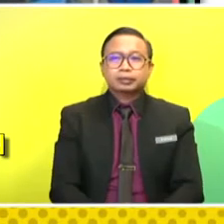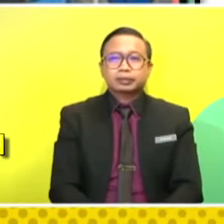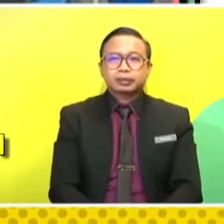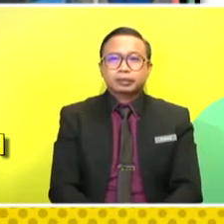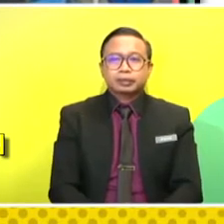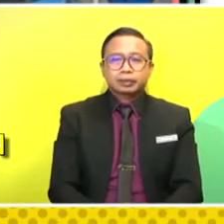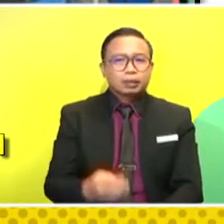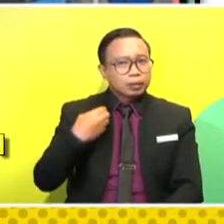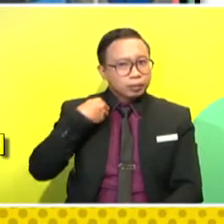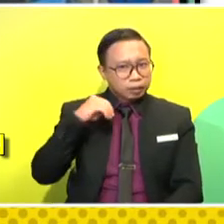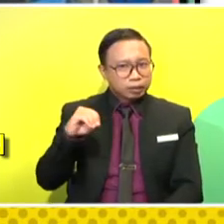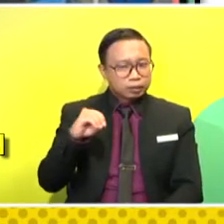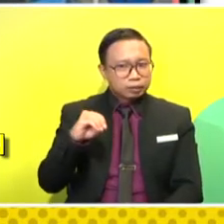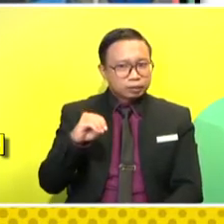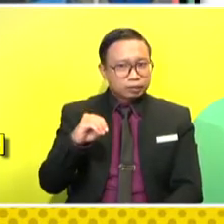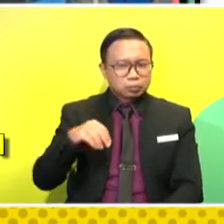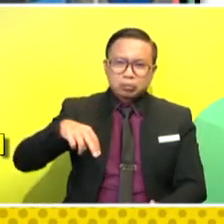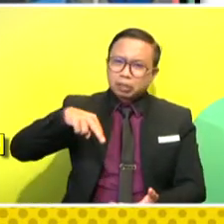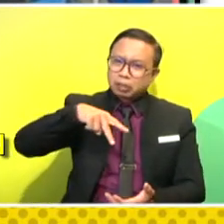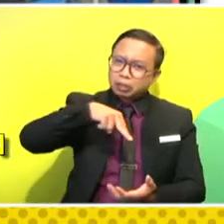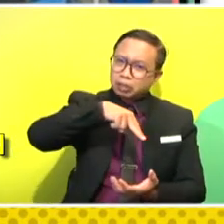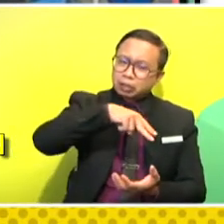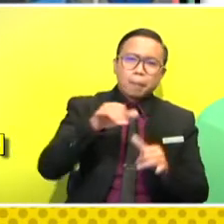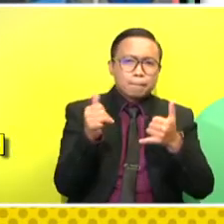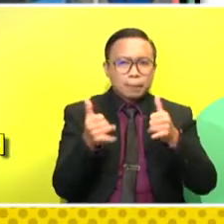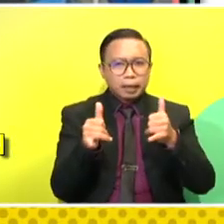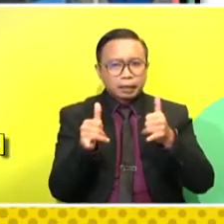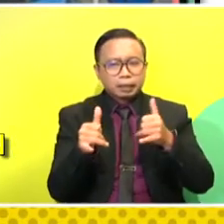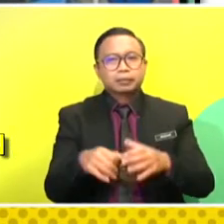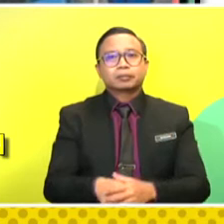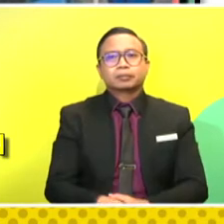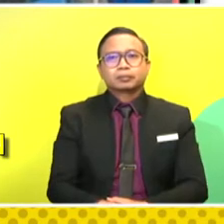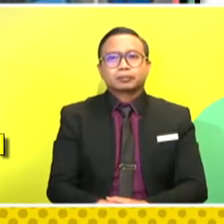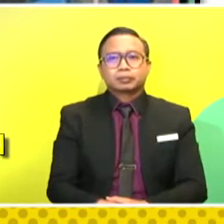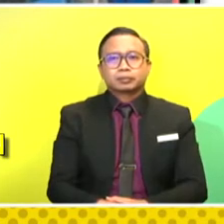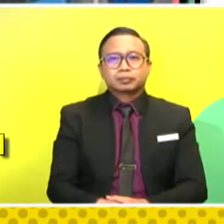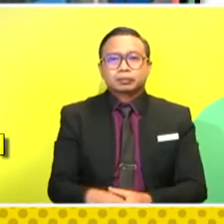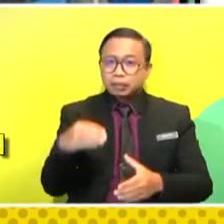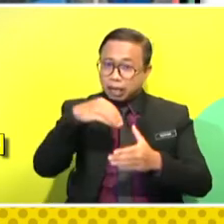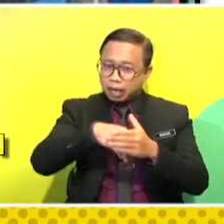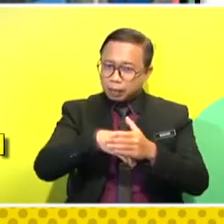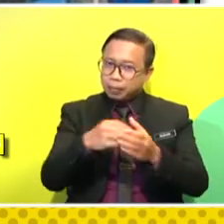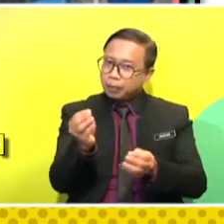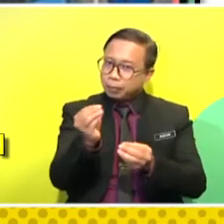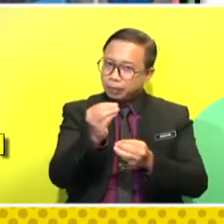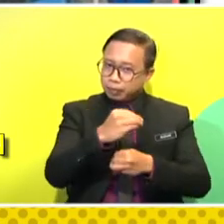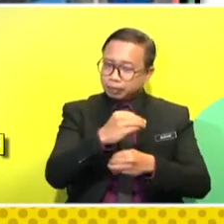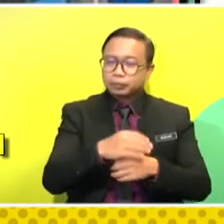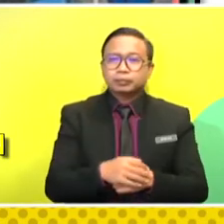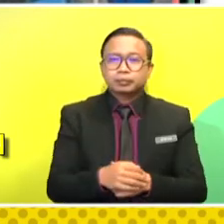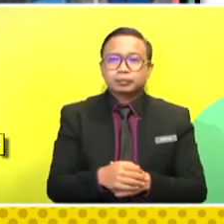sedang berlari-lari, sedang bermain. Saya rasa ini